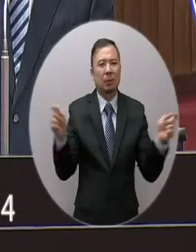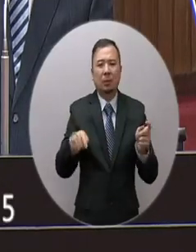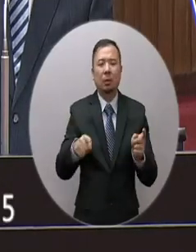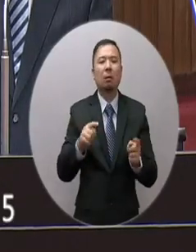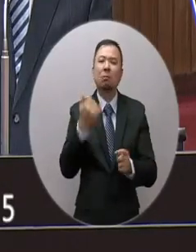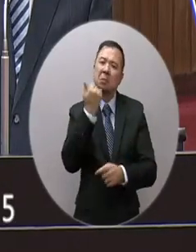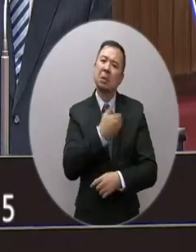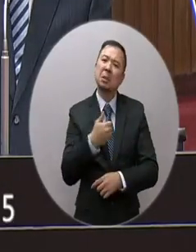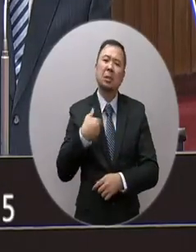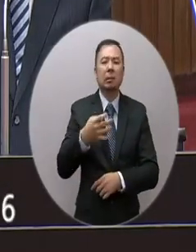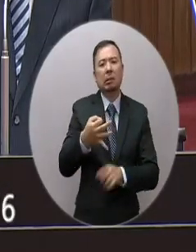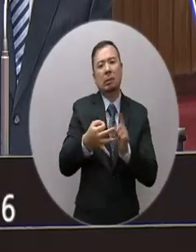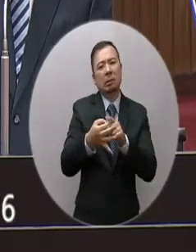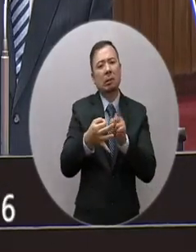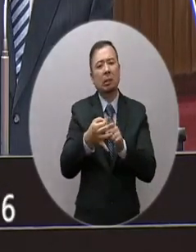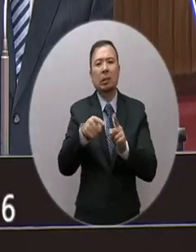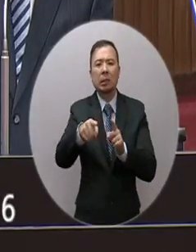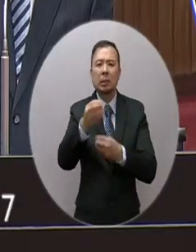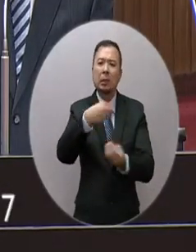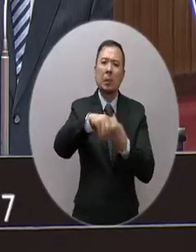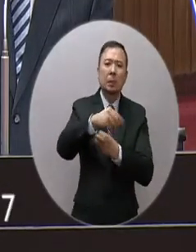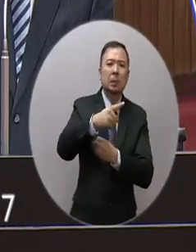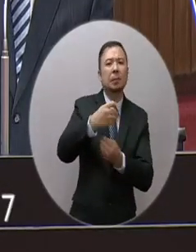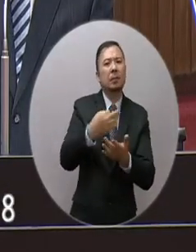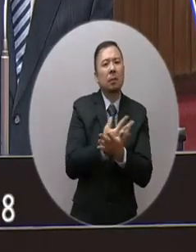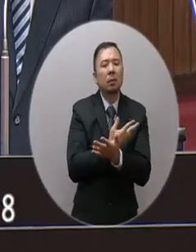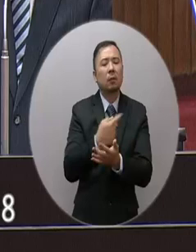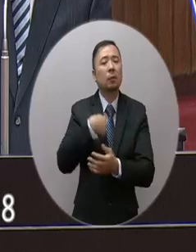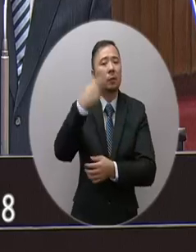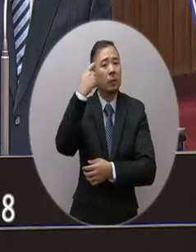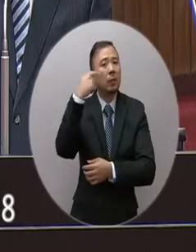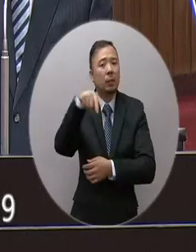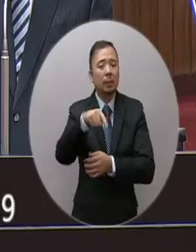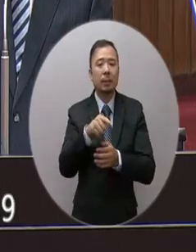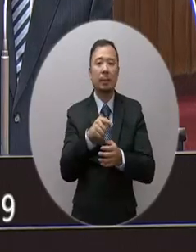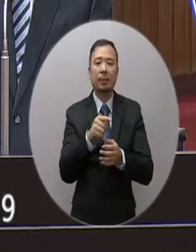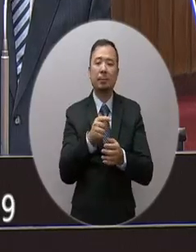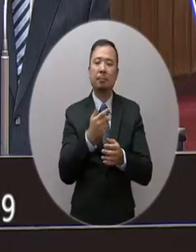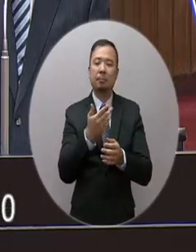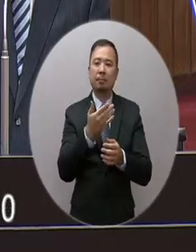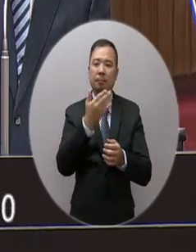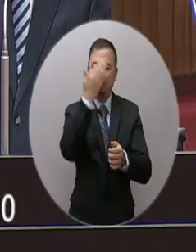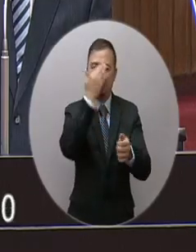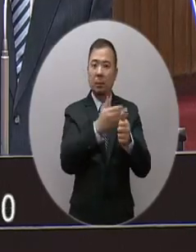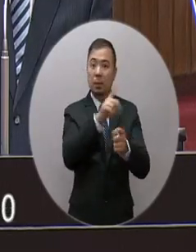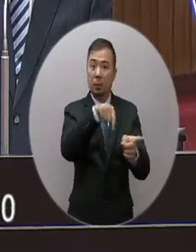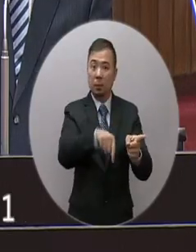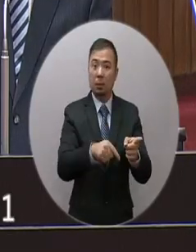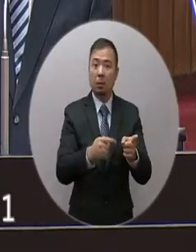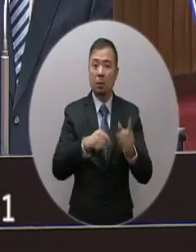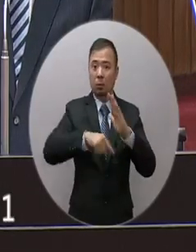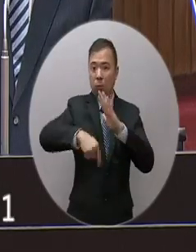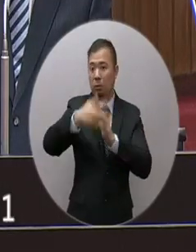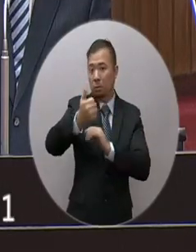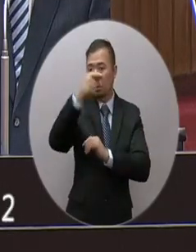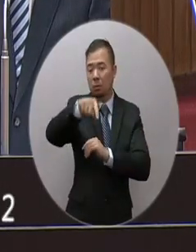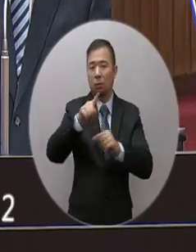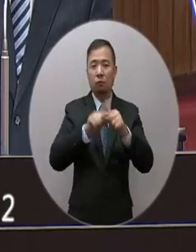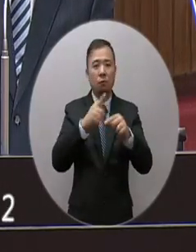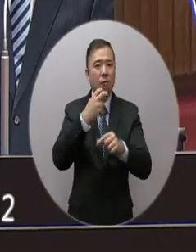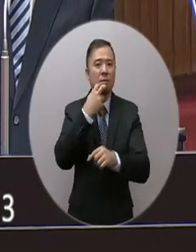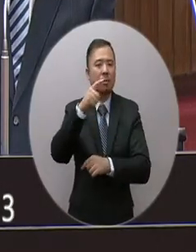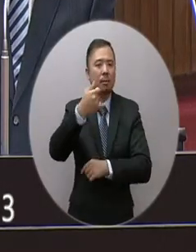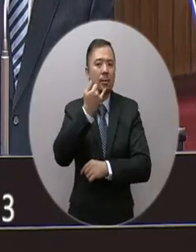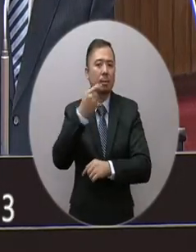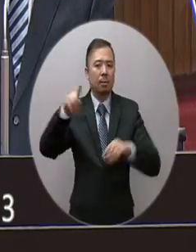里也期待也要求院长能够来透过中央有一个专责的单位来协助，或者是直接来